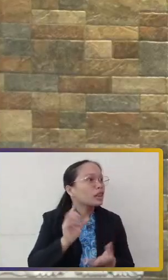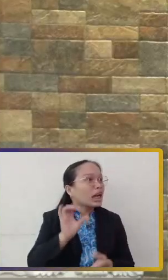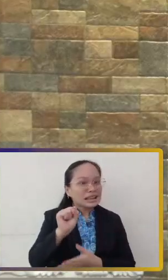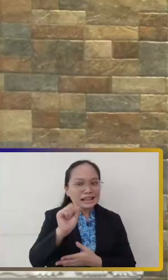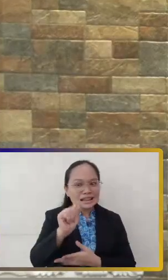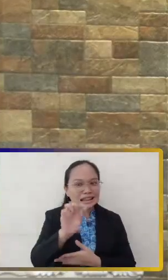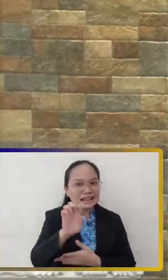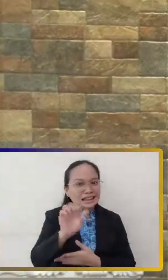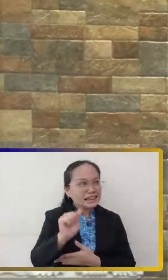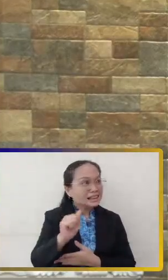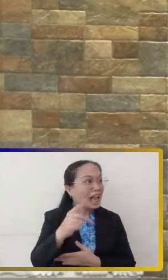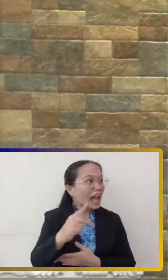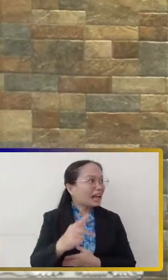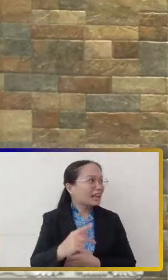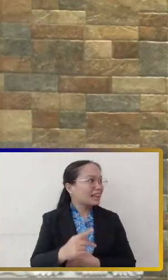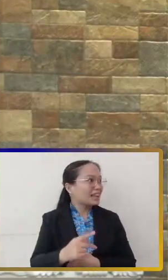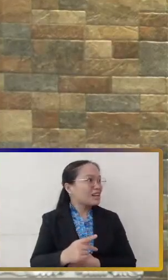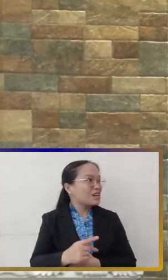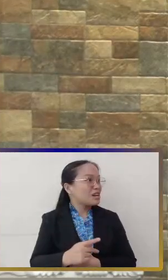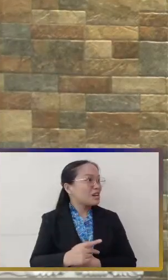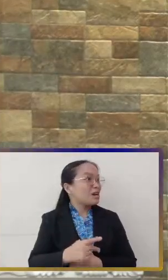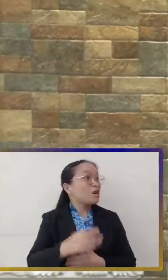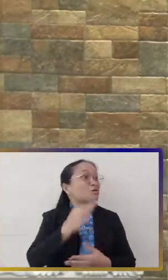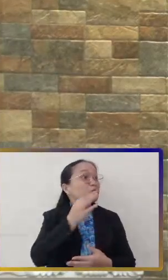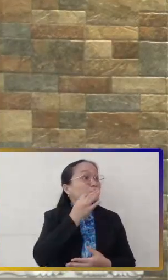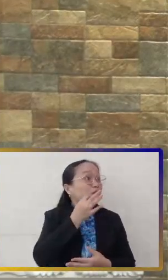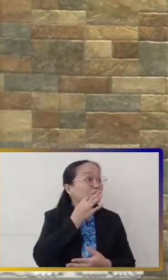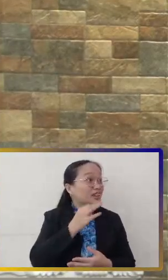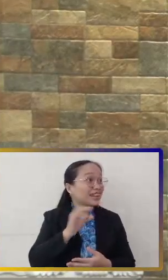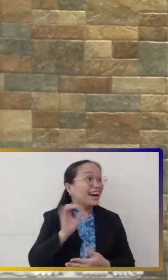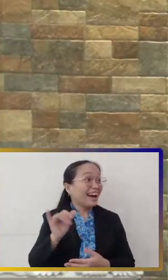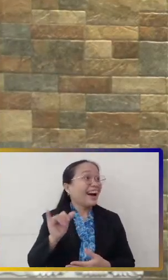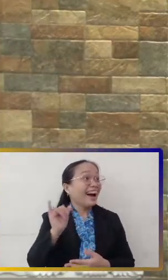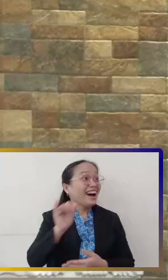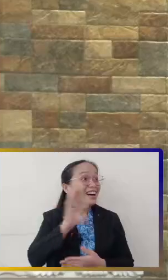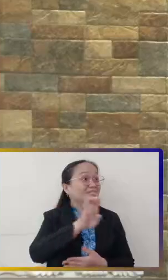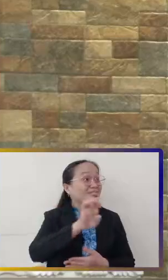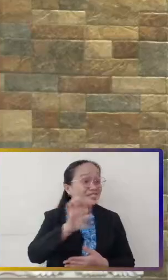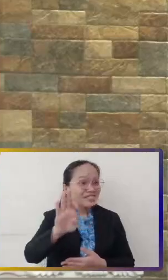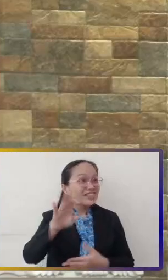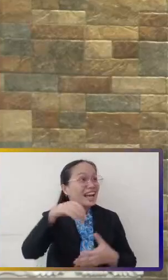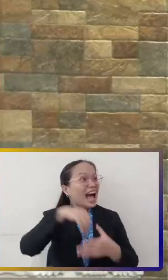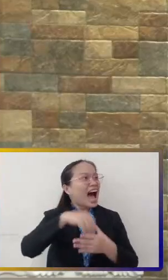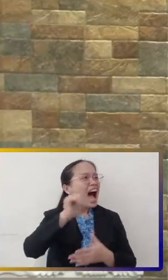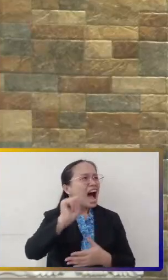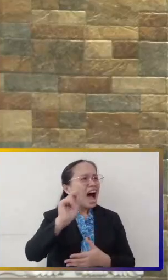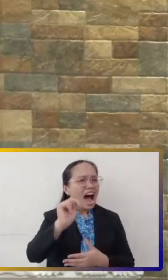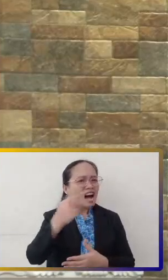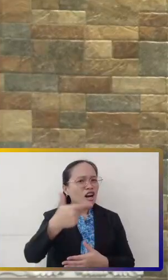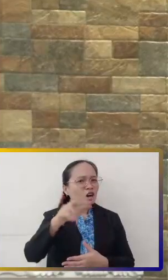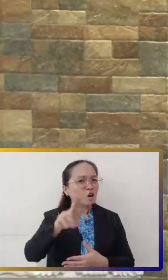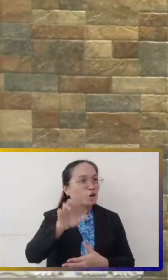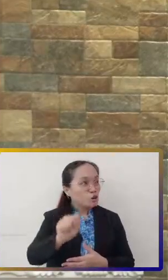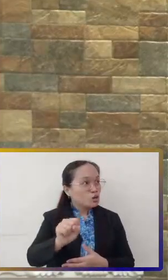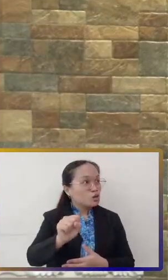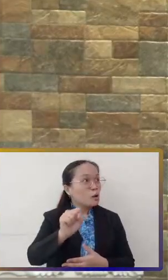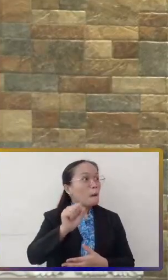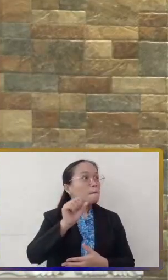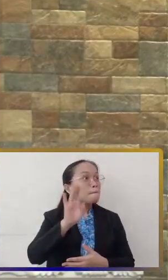Because the best Angus beef, kapatid, ay wala na po sa